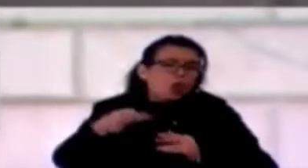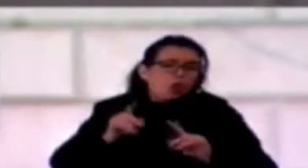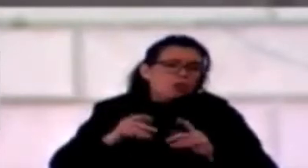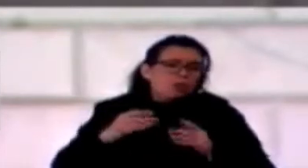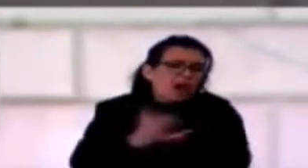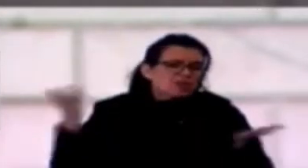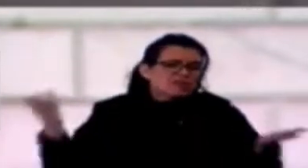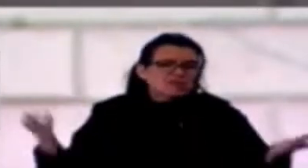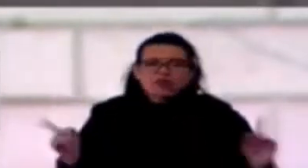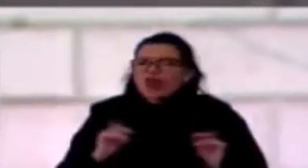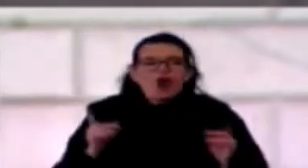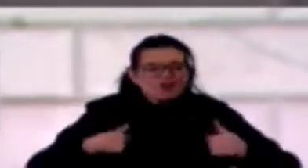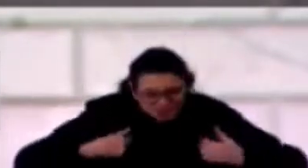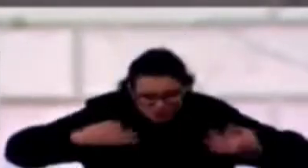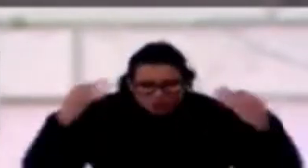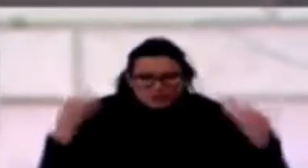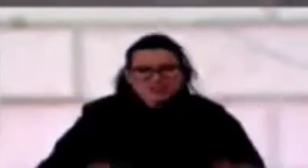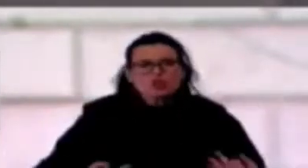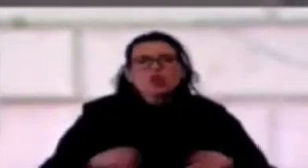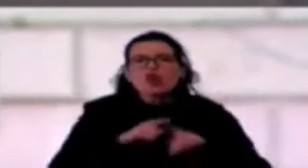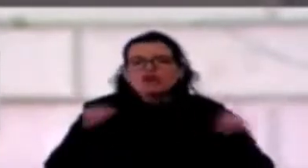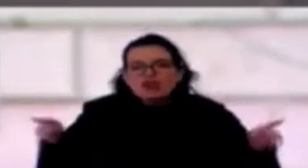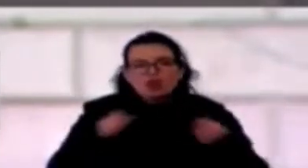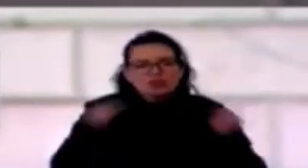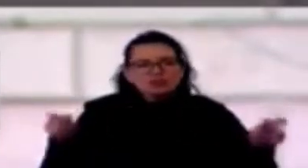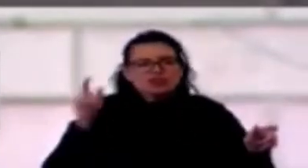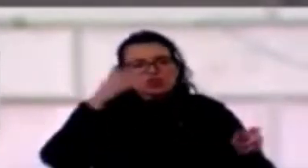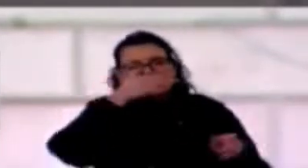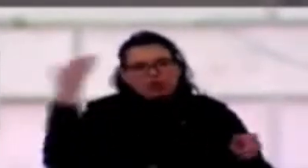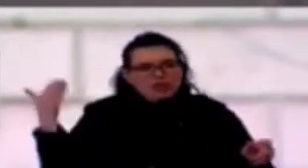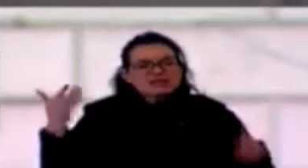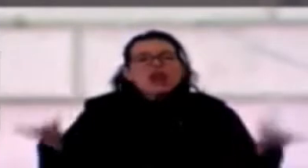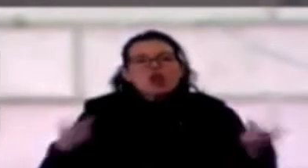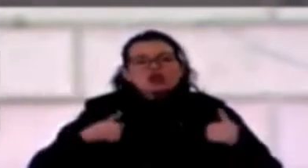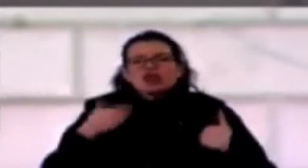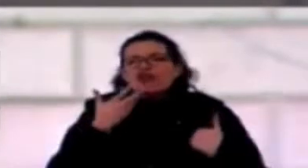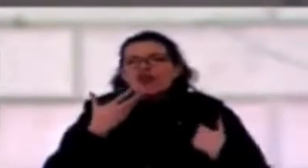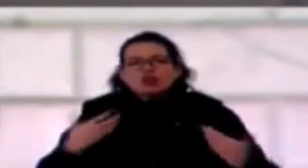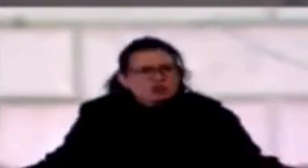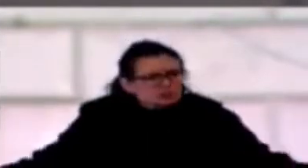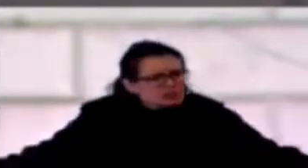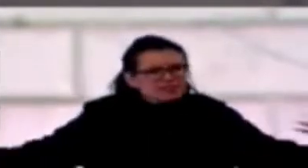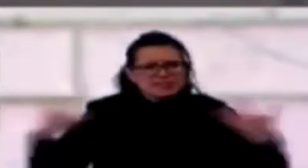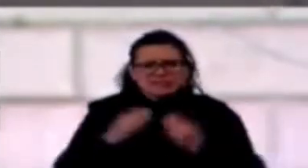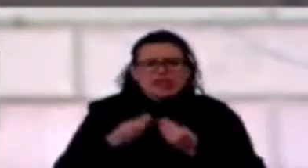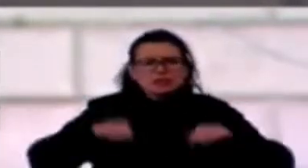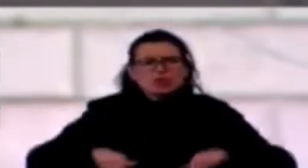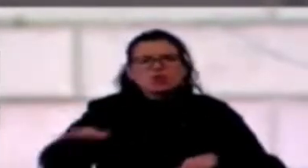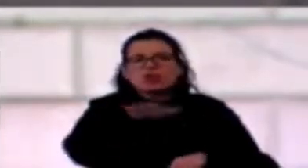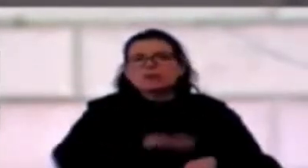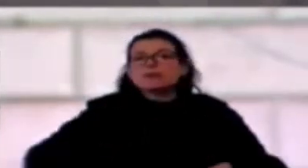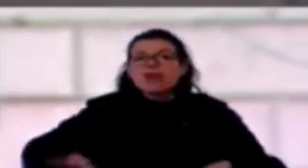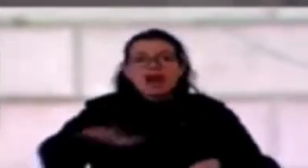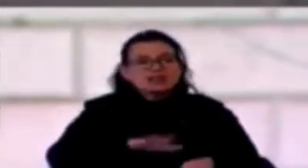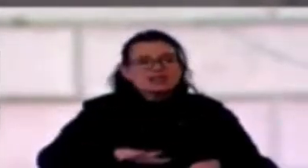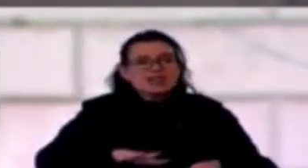tra gente onesta, e purtroppo oggi riunire tanta gente onesta in una sola piazza non è assolutamente